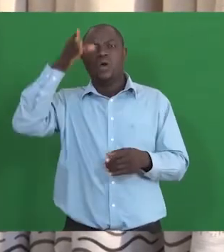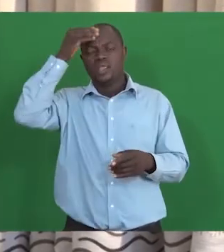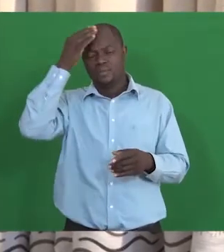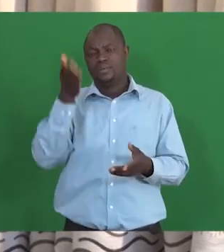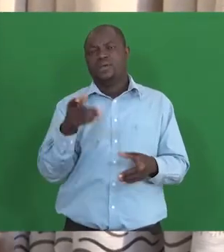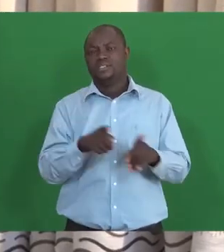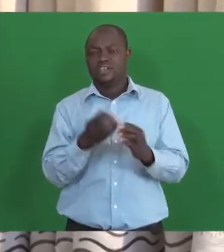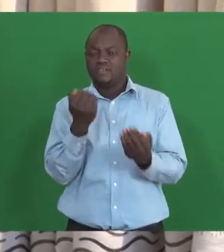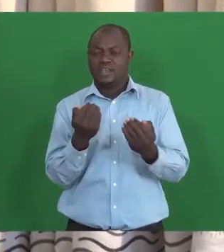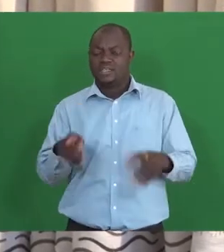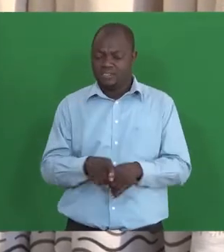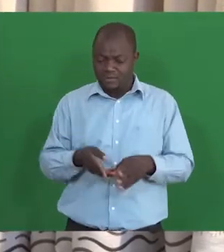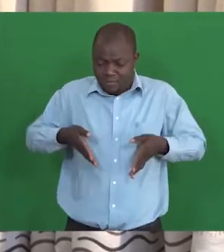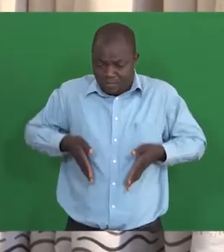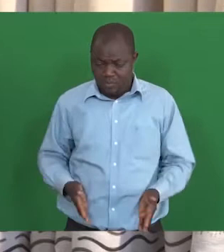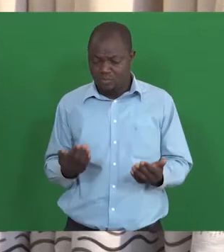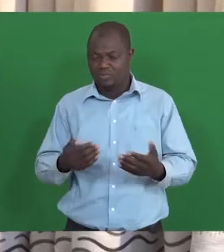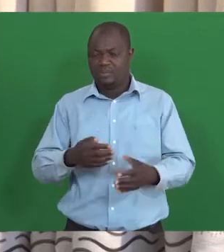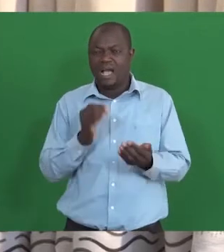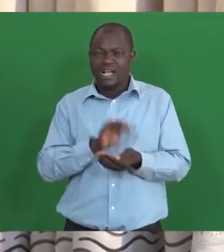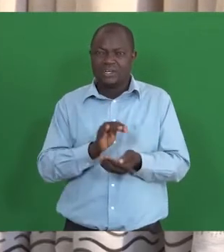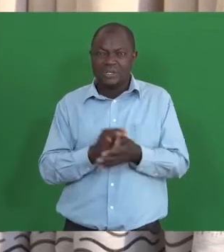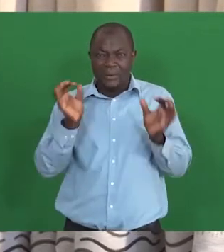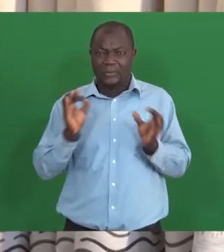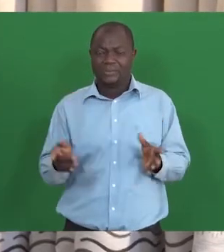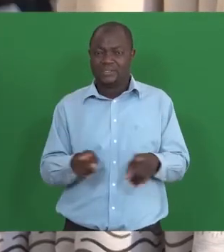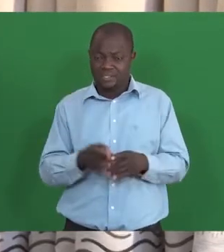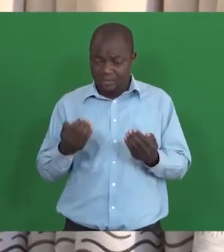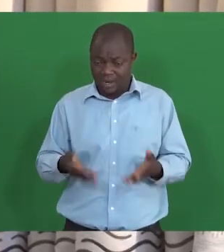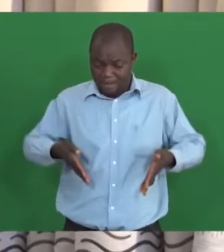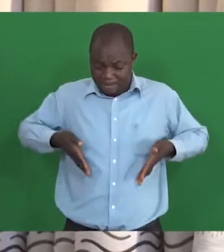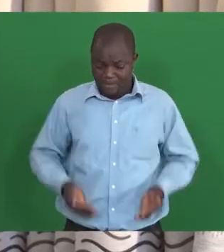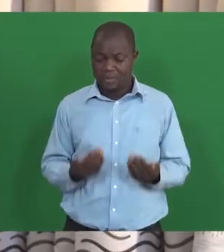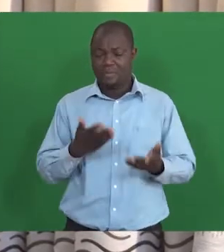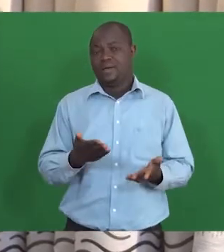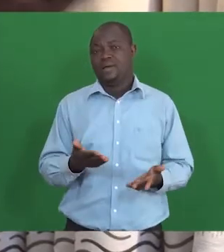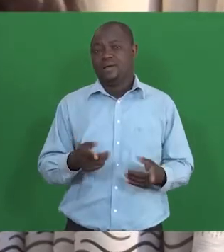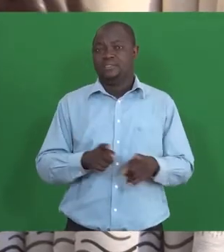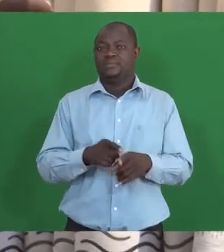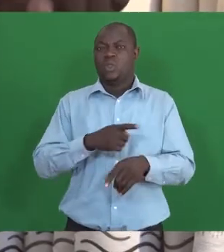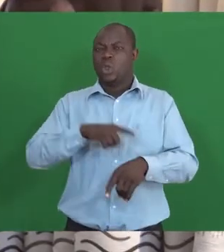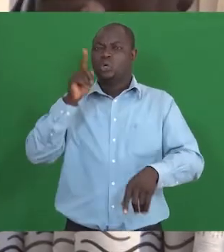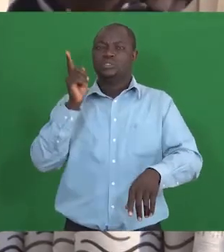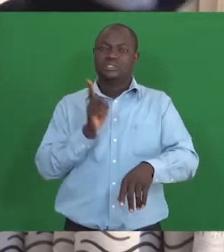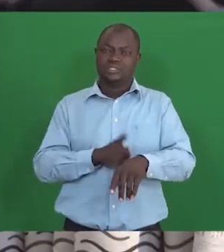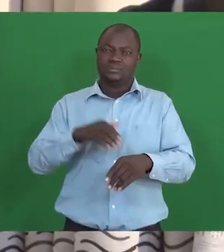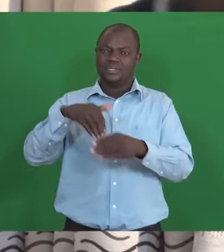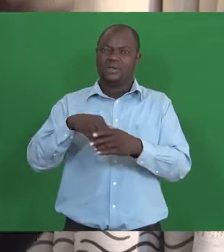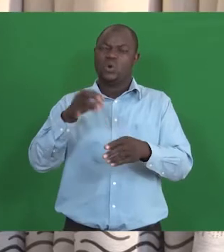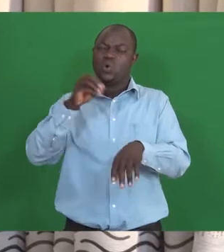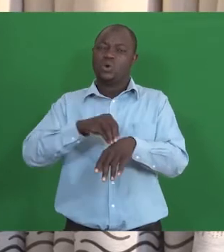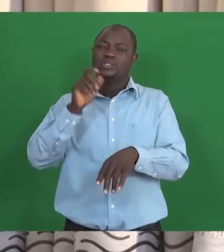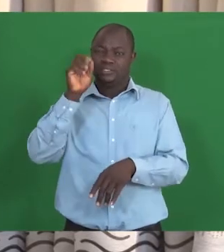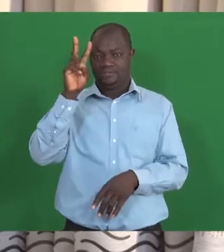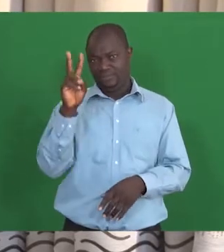chinodzidzirwa chekuti mwana paanozvarwa anenge asina. Asi ngatiti mwana azvarwa handiti nguva yakawanda ari pachivhitivhiti